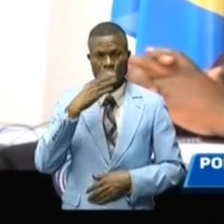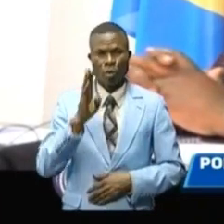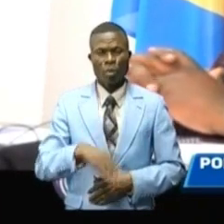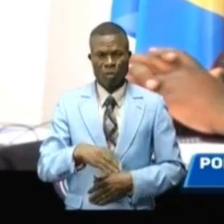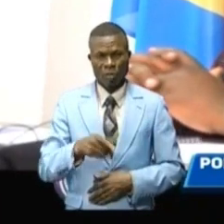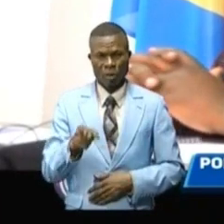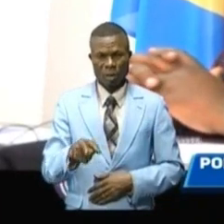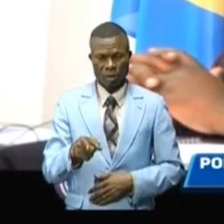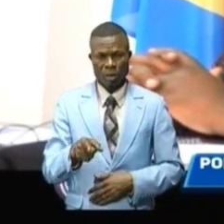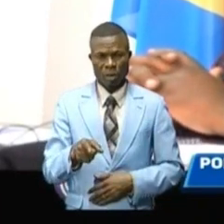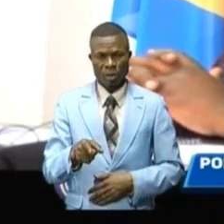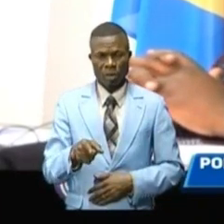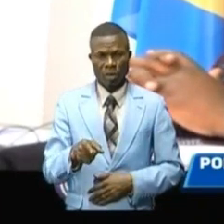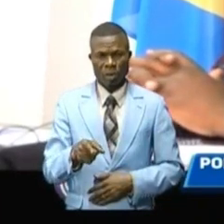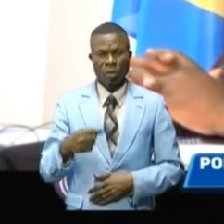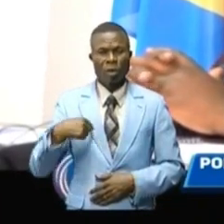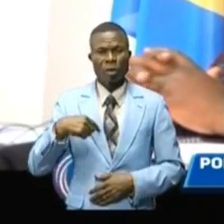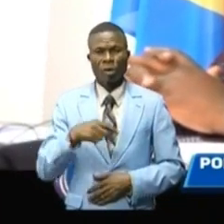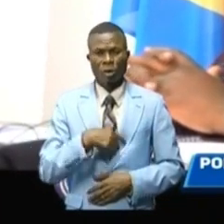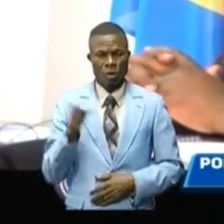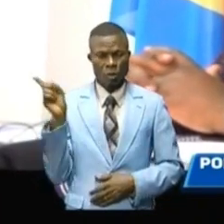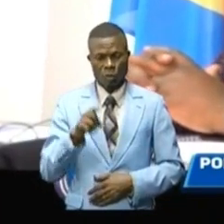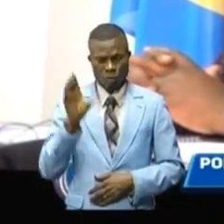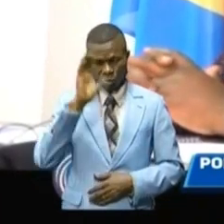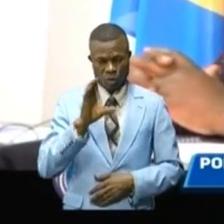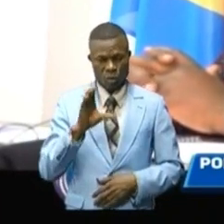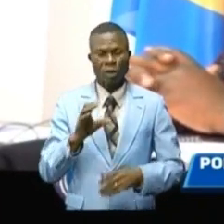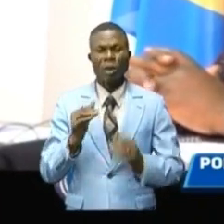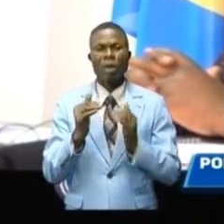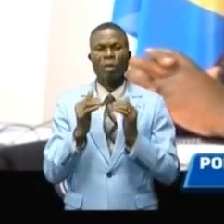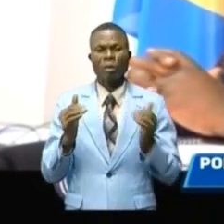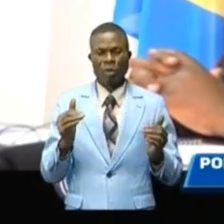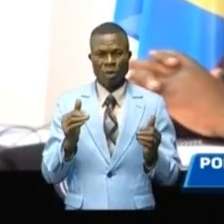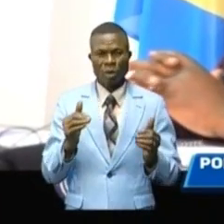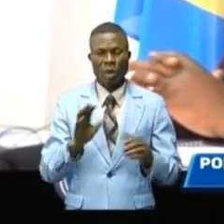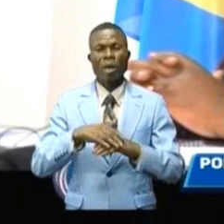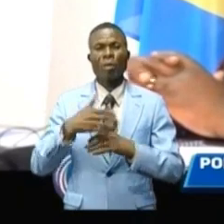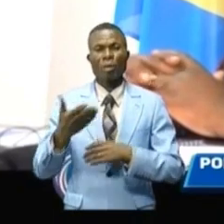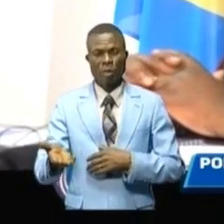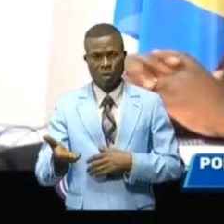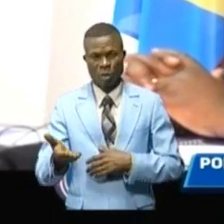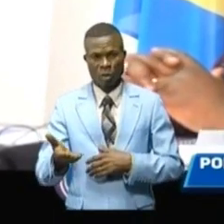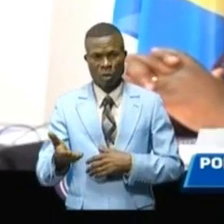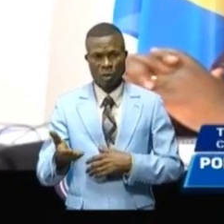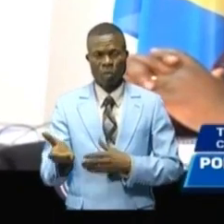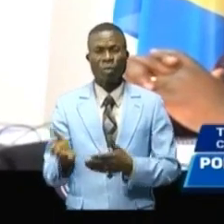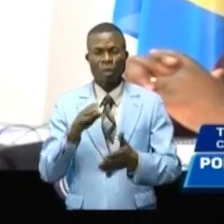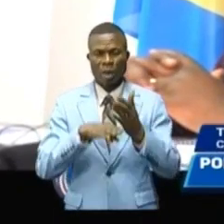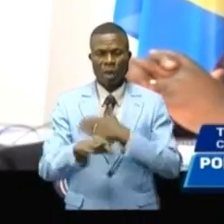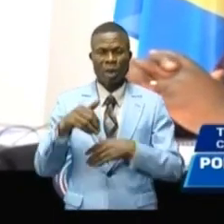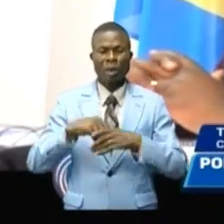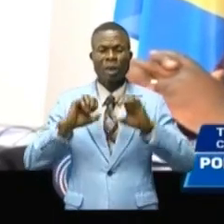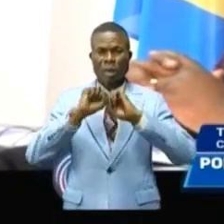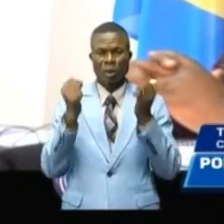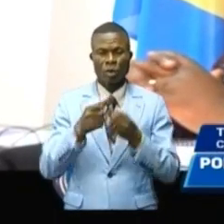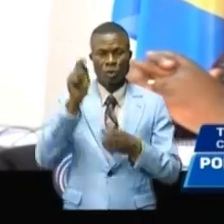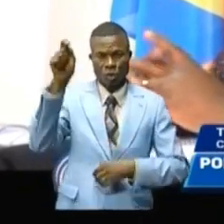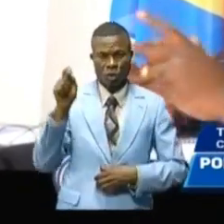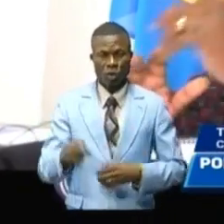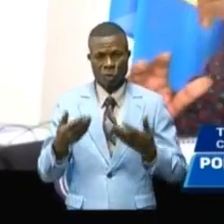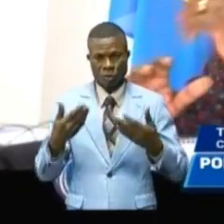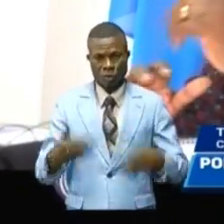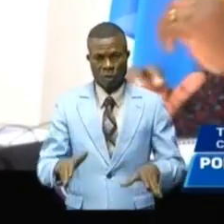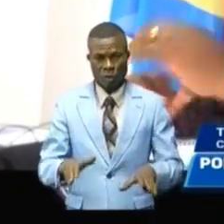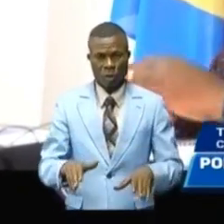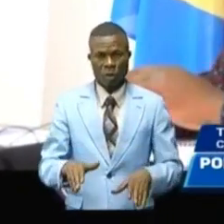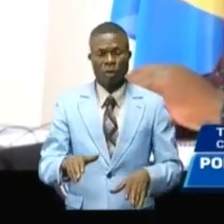armes, revenir au PDDRCS, et la suite, après votre réinsertion et la réintégration,